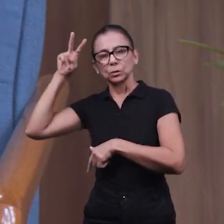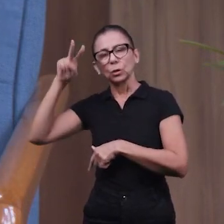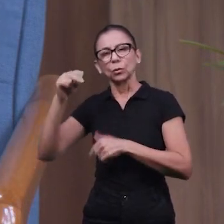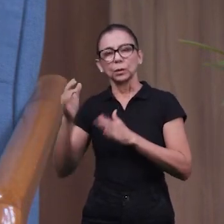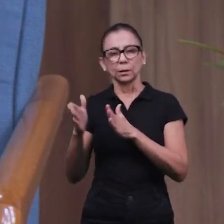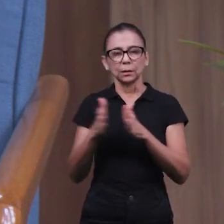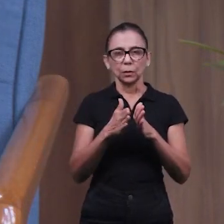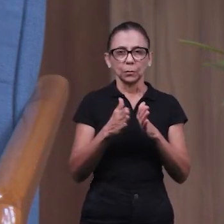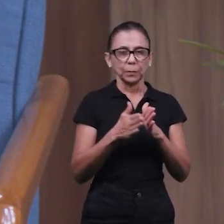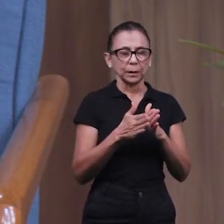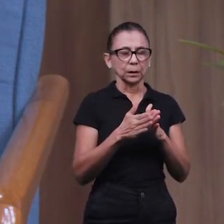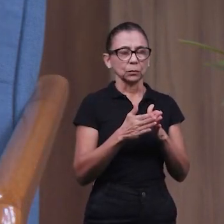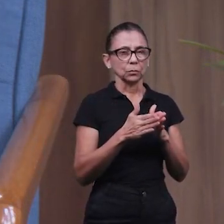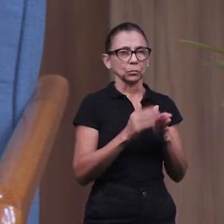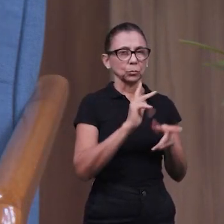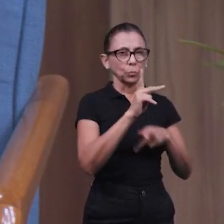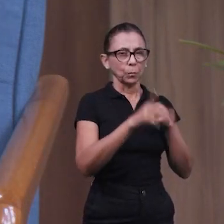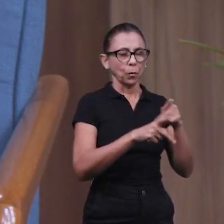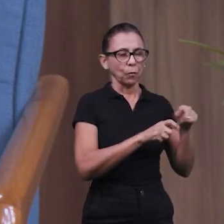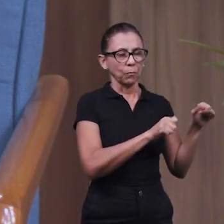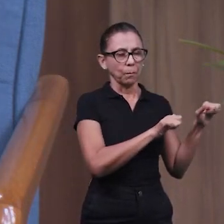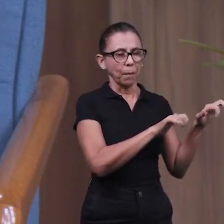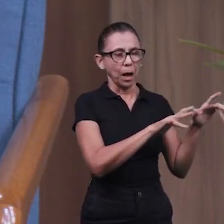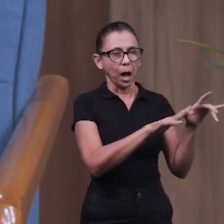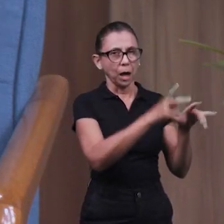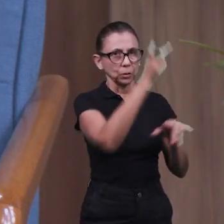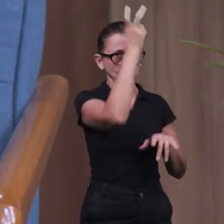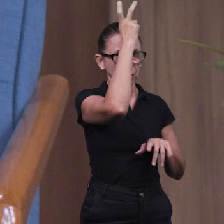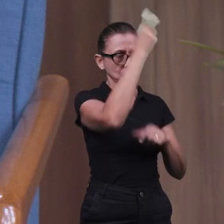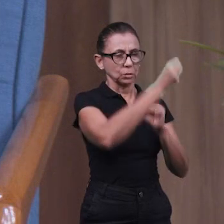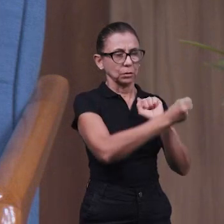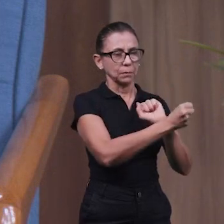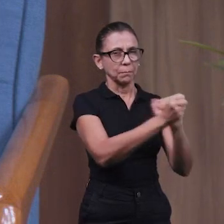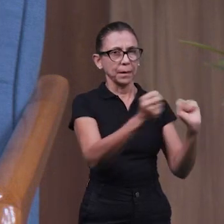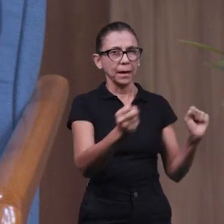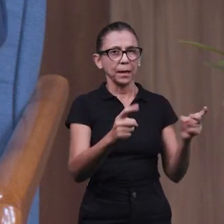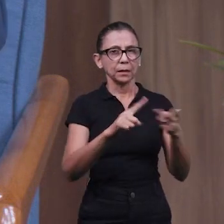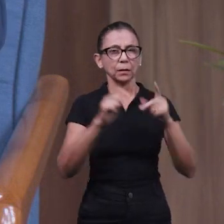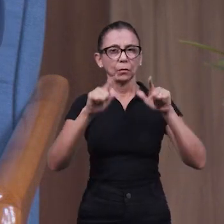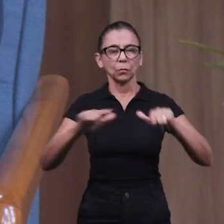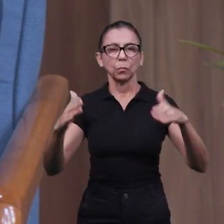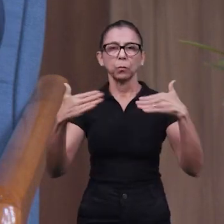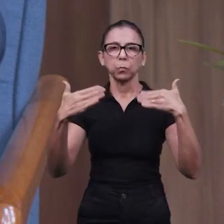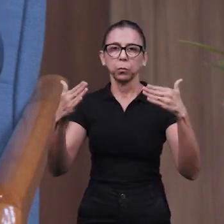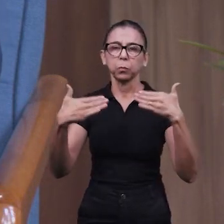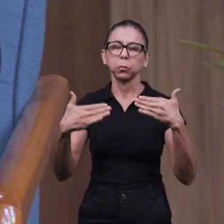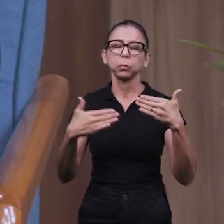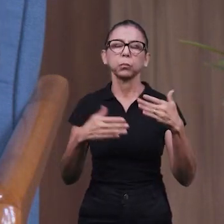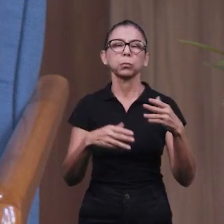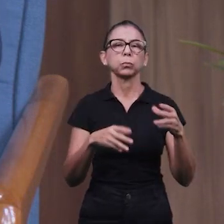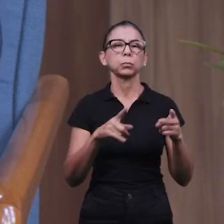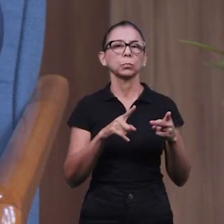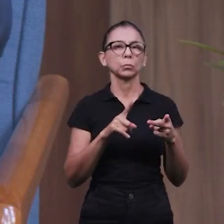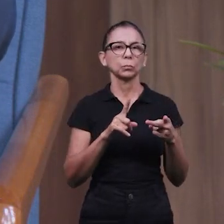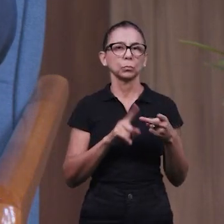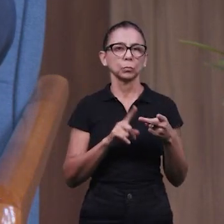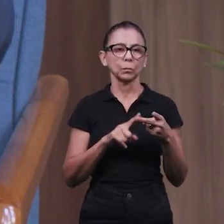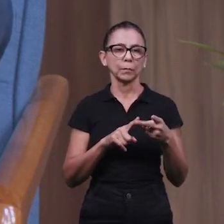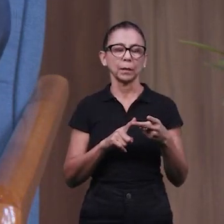de la sortie d'Égypte, la période du désert, la prise de la terre par Josué, la période des